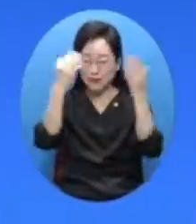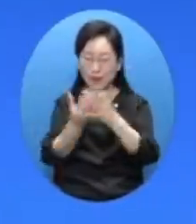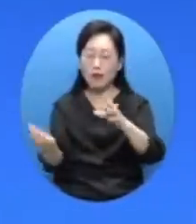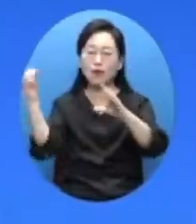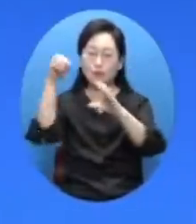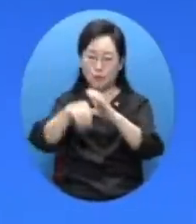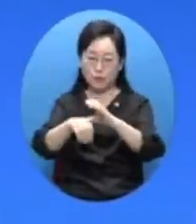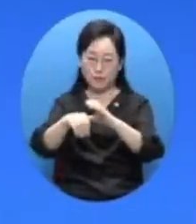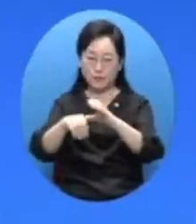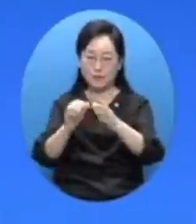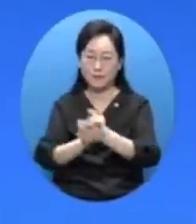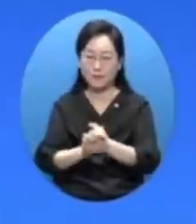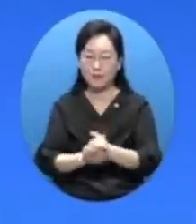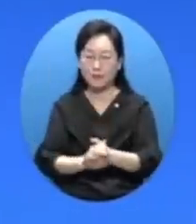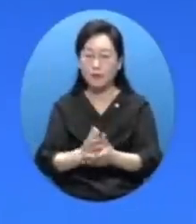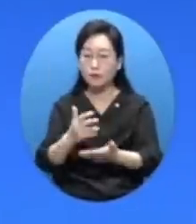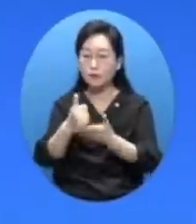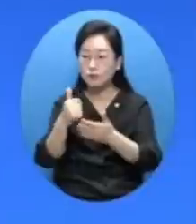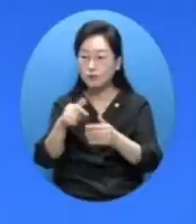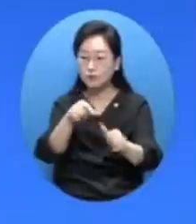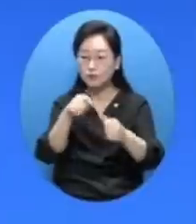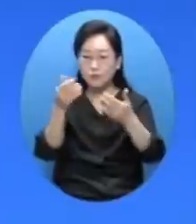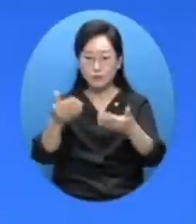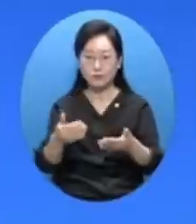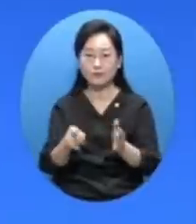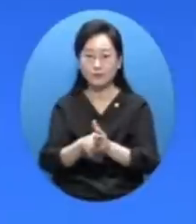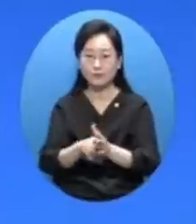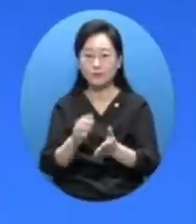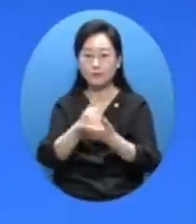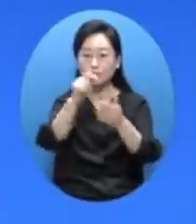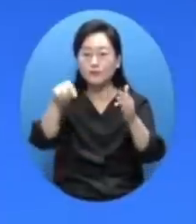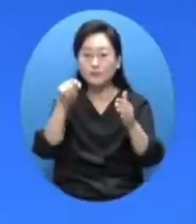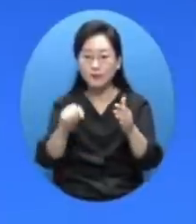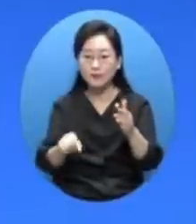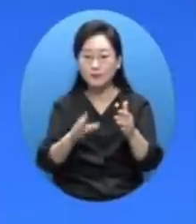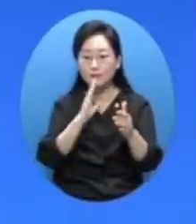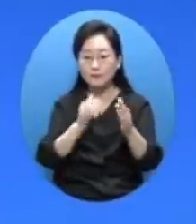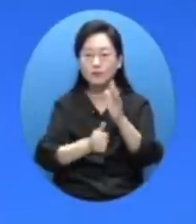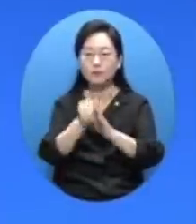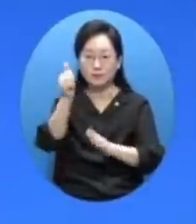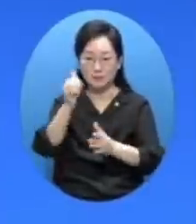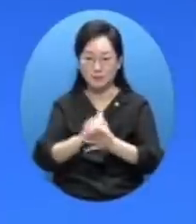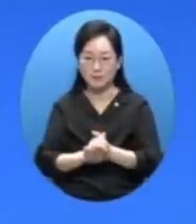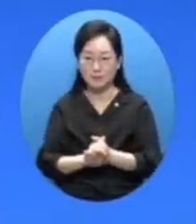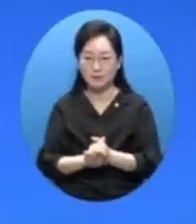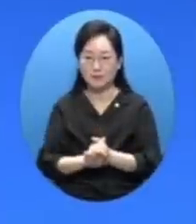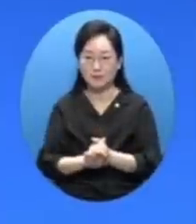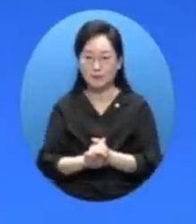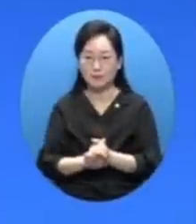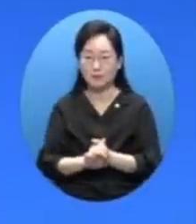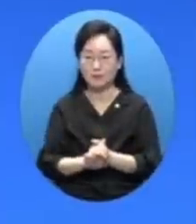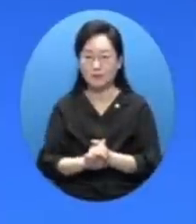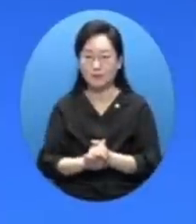있는 것입니다 주님이 우리를 구원해 주십니다 주님 안에 우리의 참 소망이 있습니다